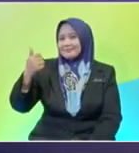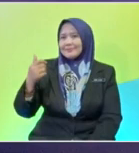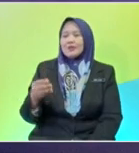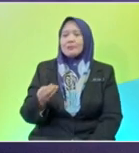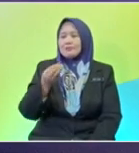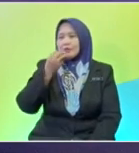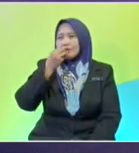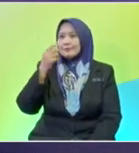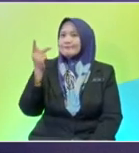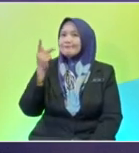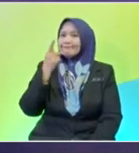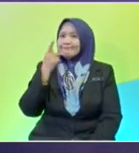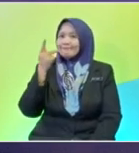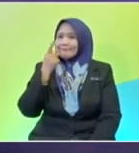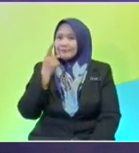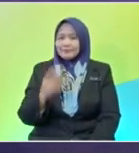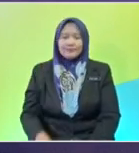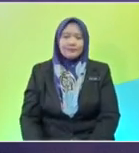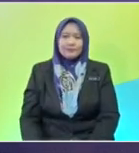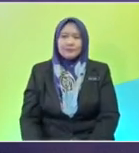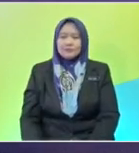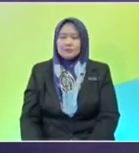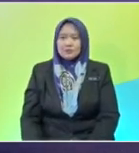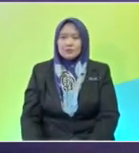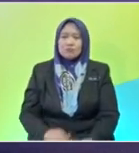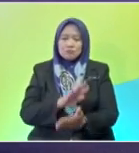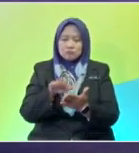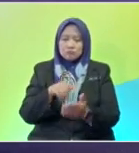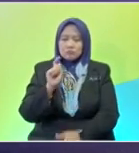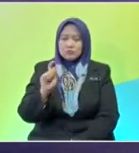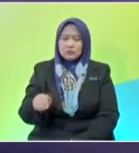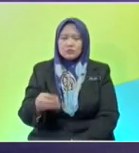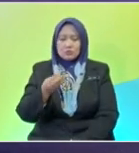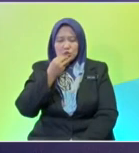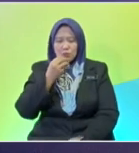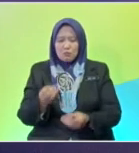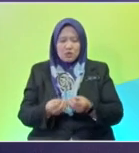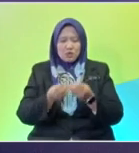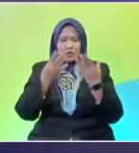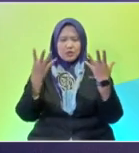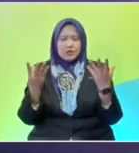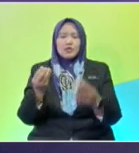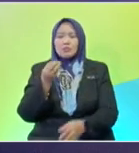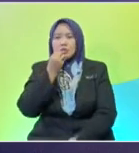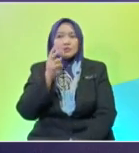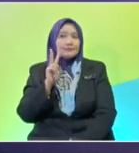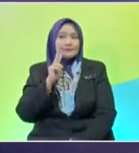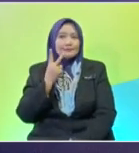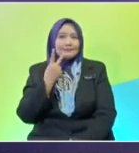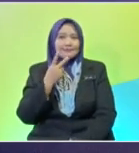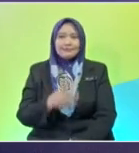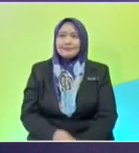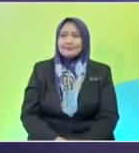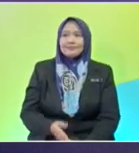banyak sayur-sayuran oke seterusnya kita ada susu lah Cikgu